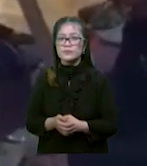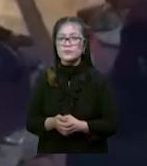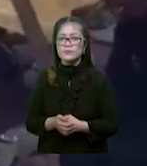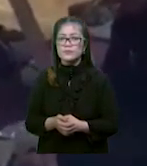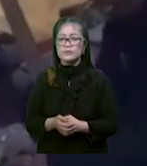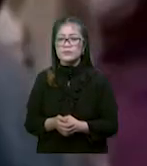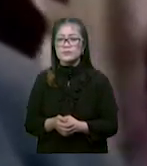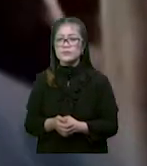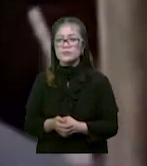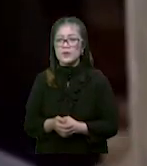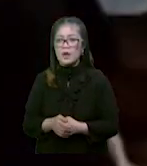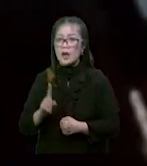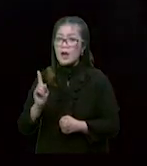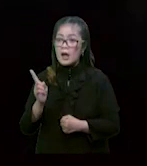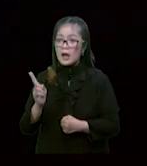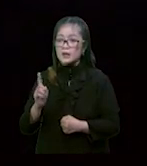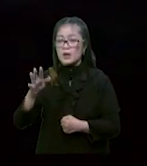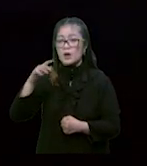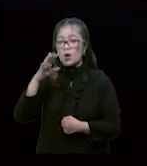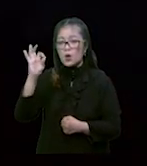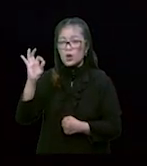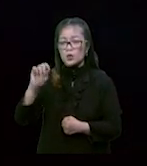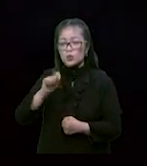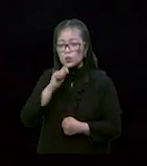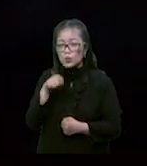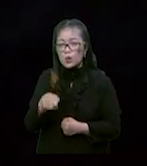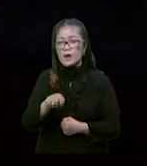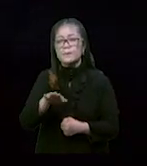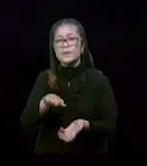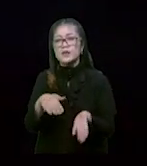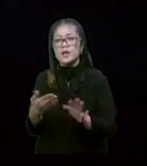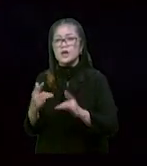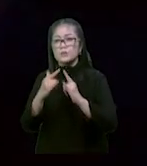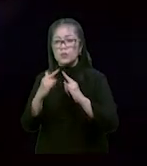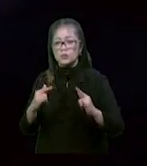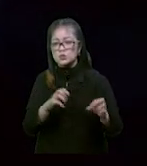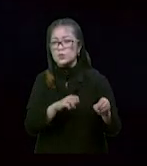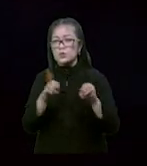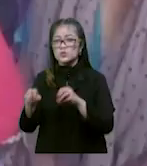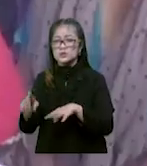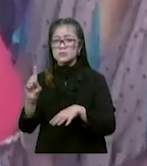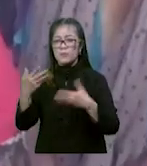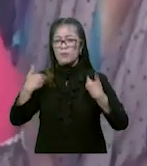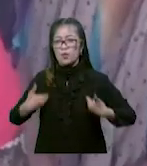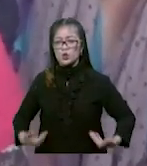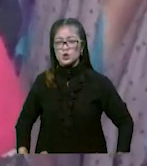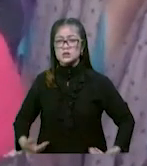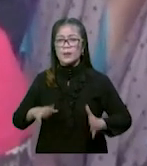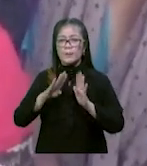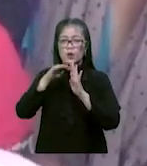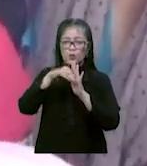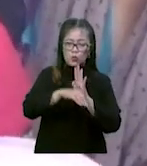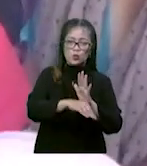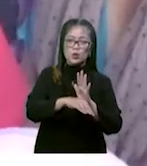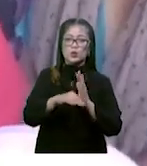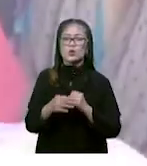Bahkan seorang lansia korban gempa meninggal dunia di tenda pengungsian akibat kondisi kesehatannya menurun.